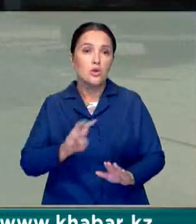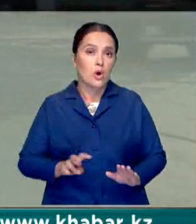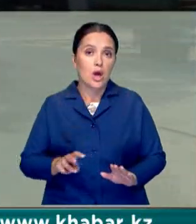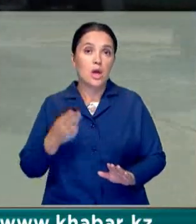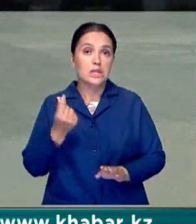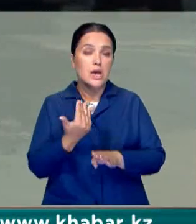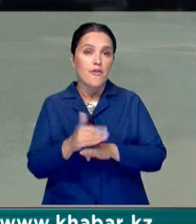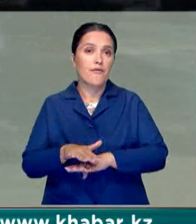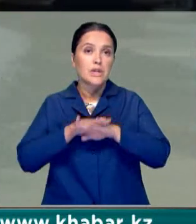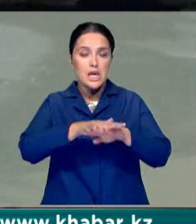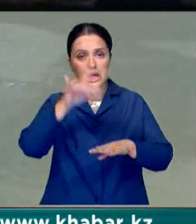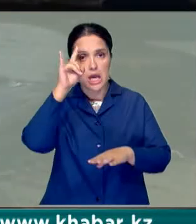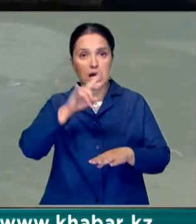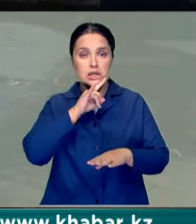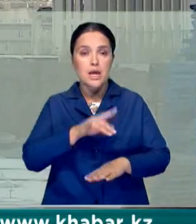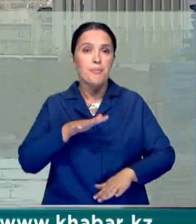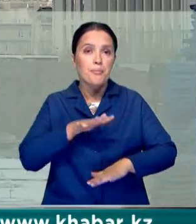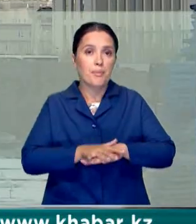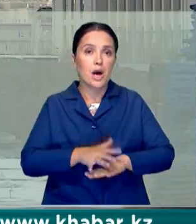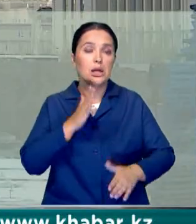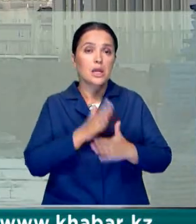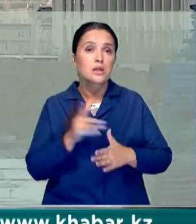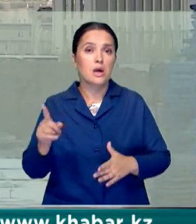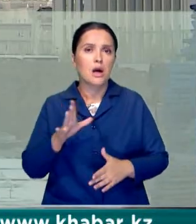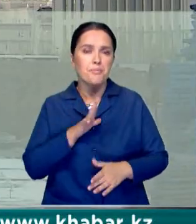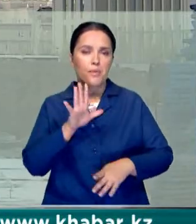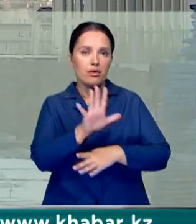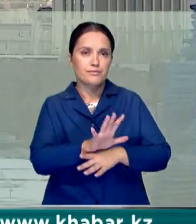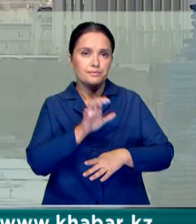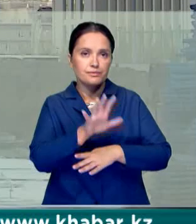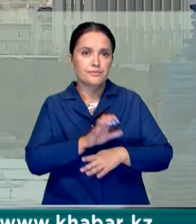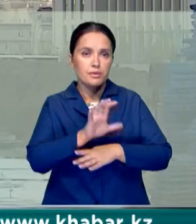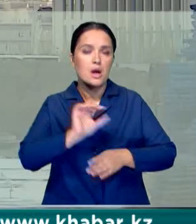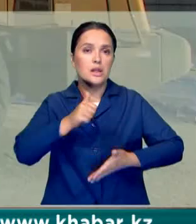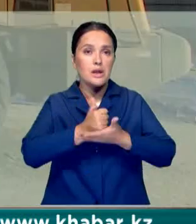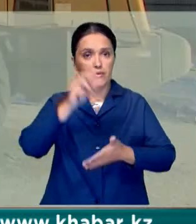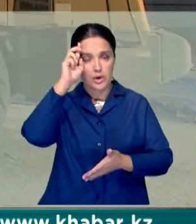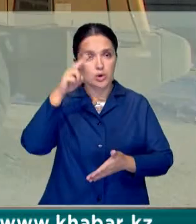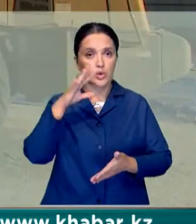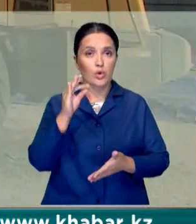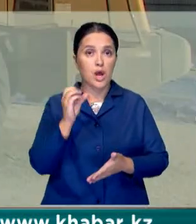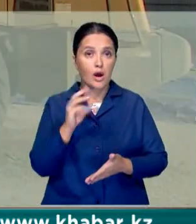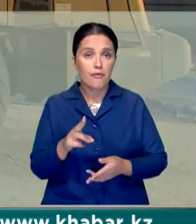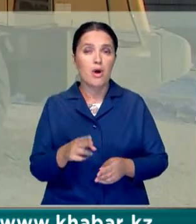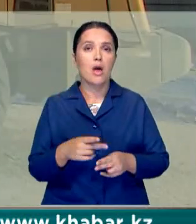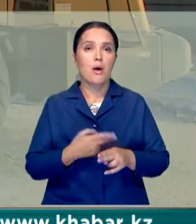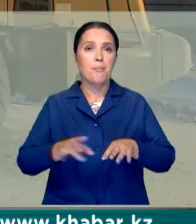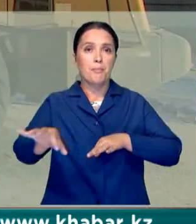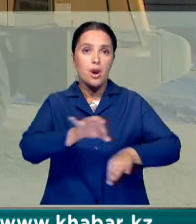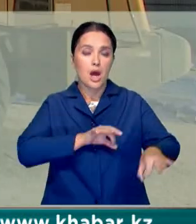Именно такую сумму выделят казахстанские финансовые институты. Напомню, после критики президента Касым-Жомарта Токаева